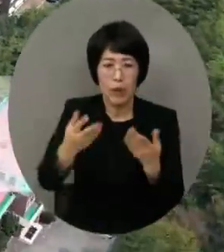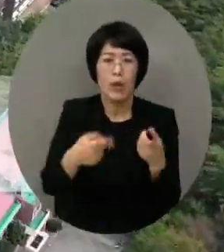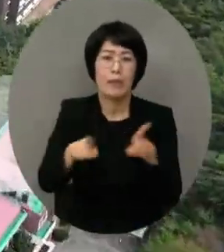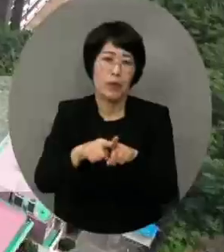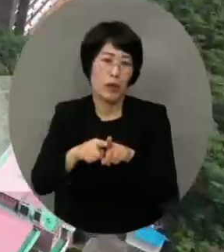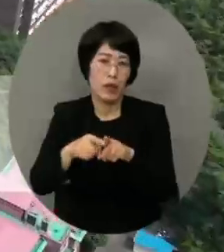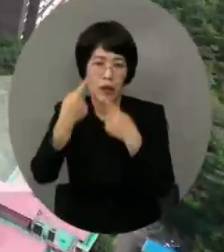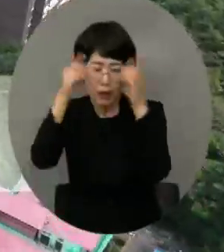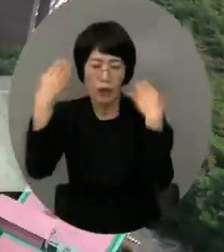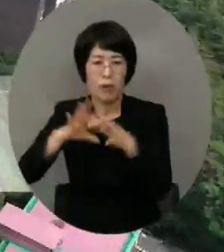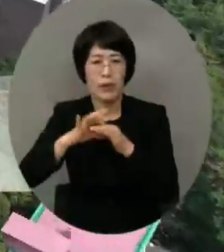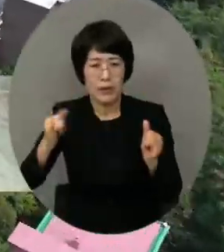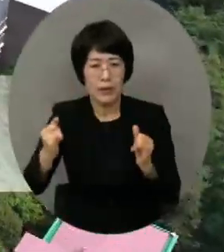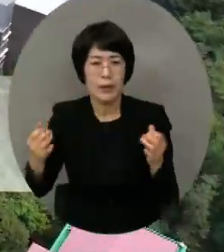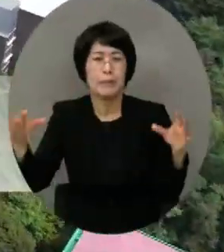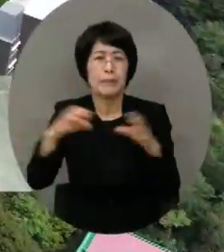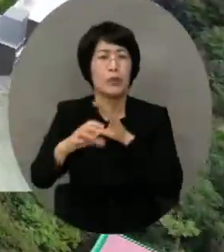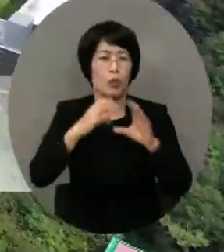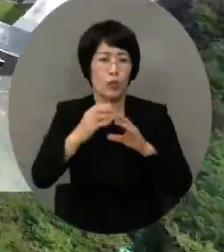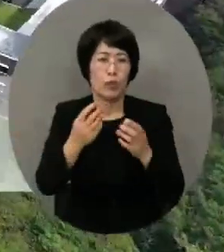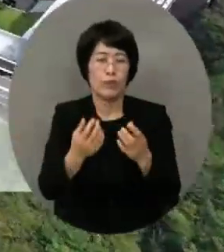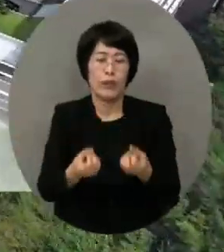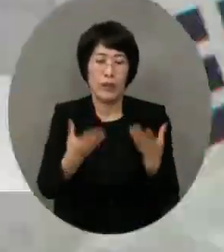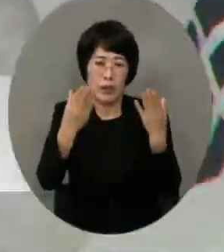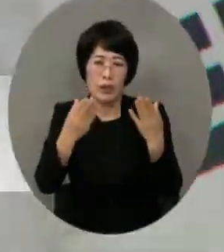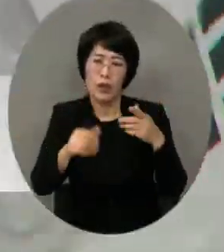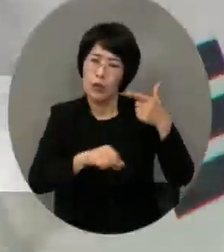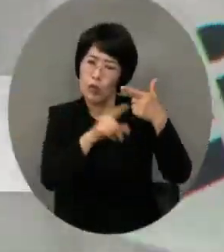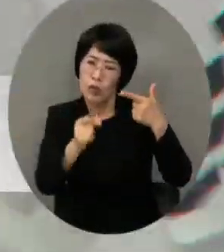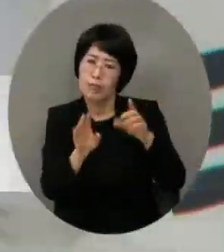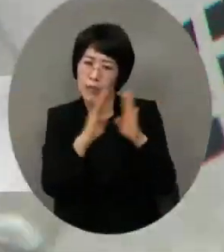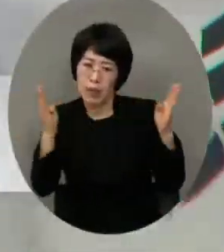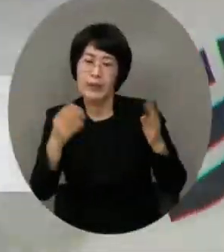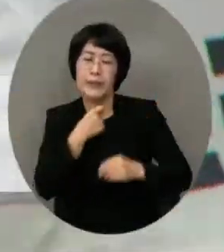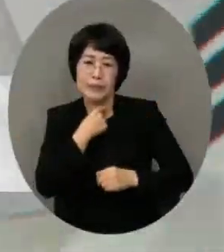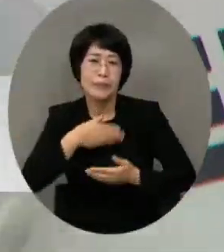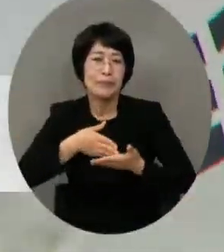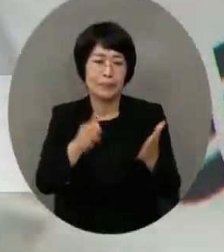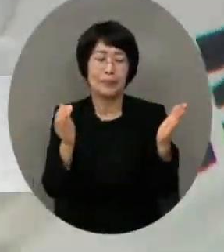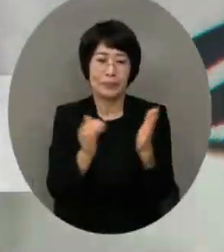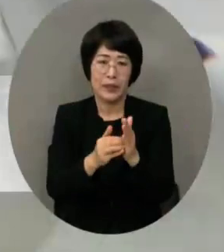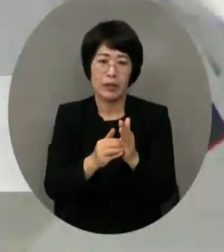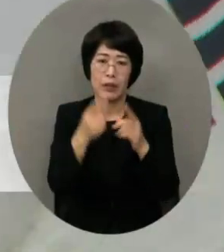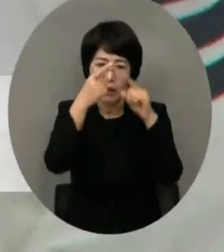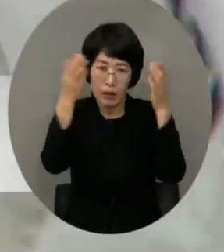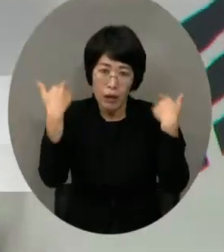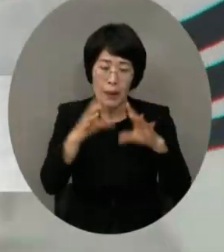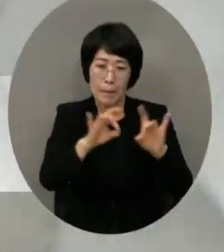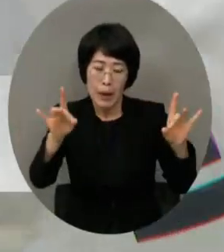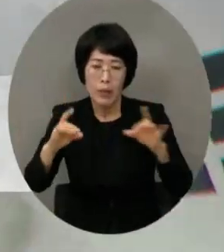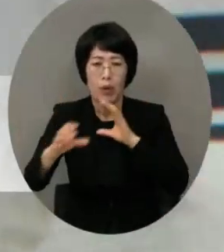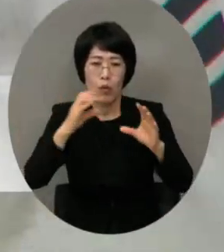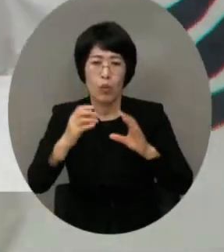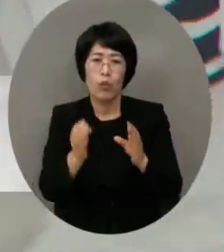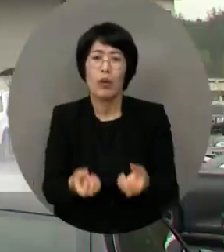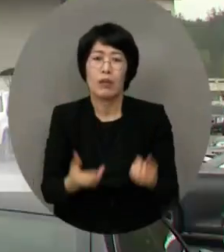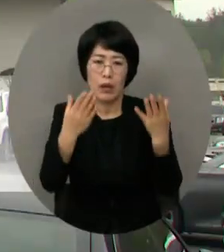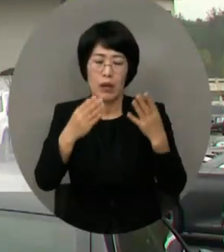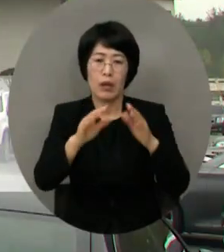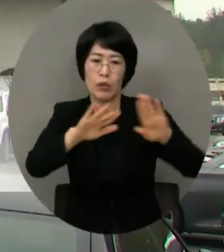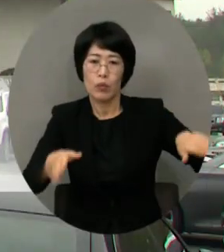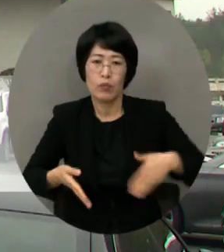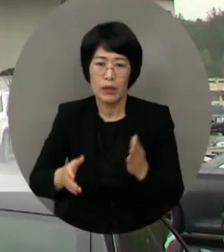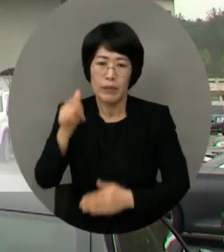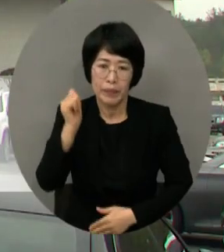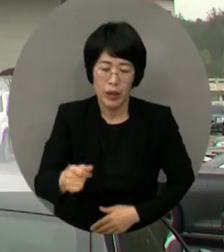합계하는 대학별 소통 간담회를 6월 중에 개최하자고 제안했습니다. 대학별 소통 간담회는 도지사와 의대